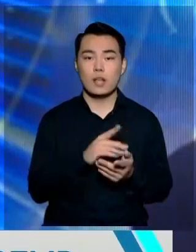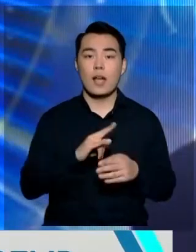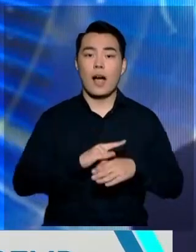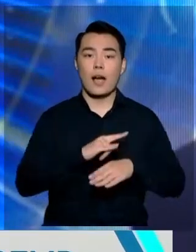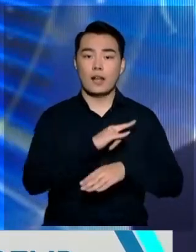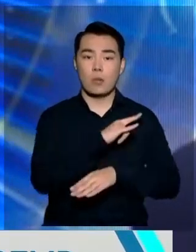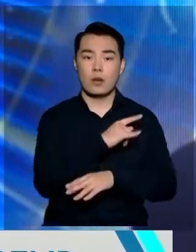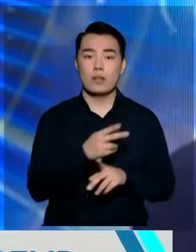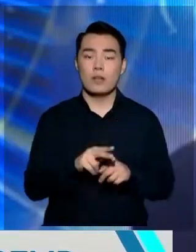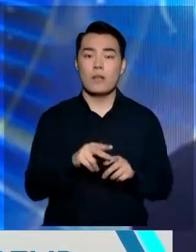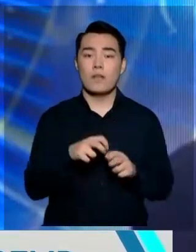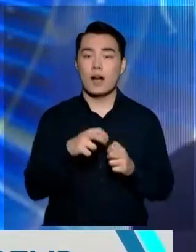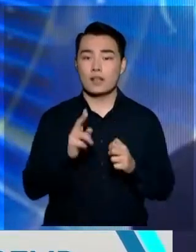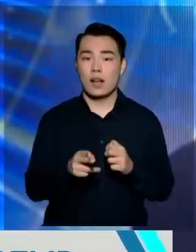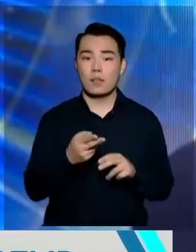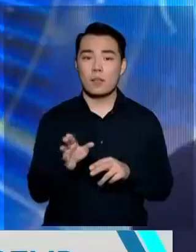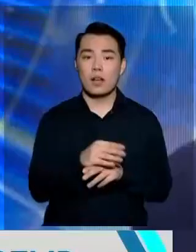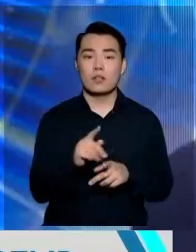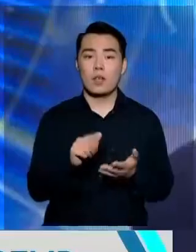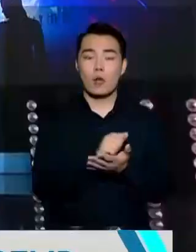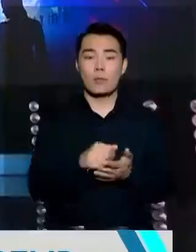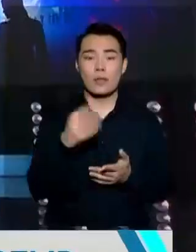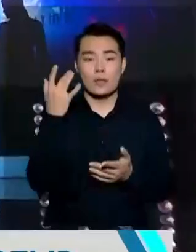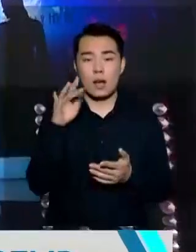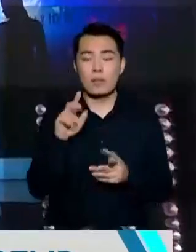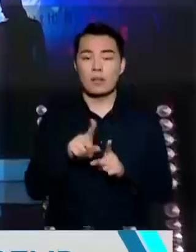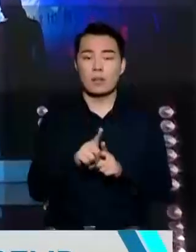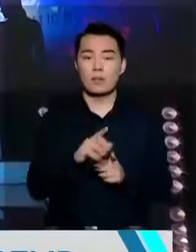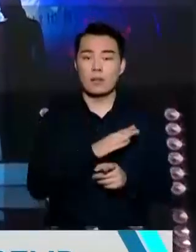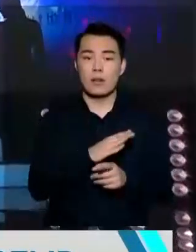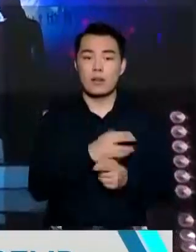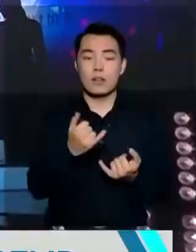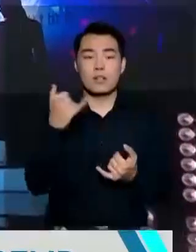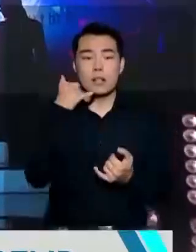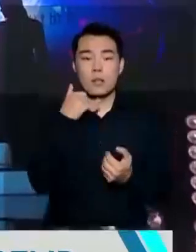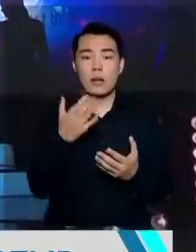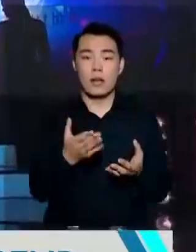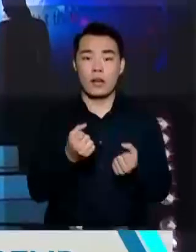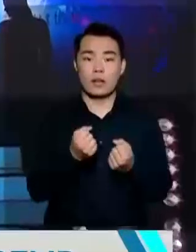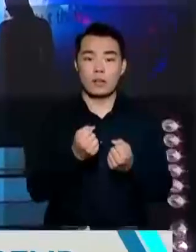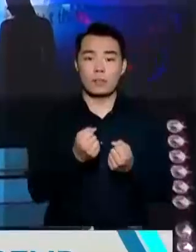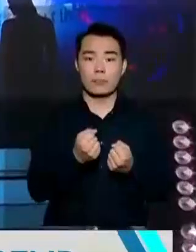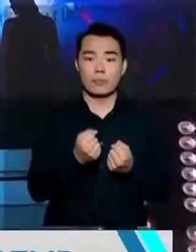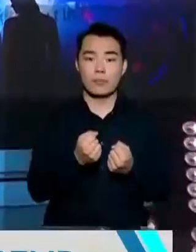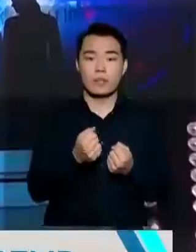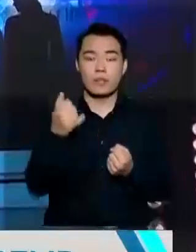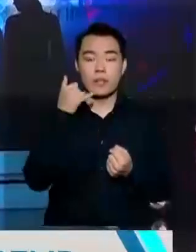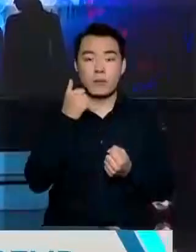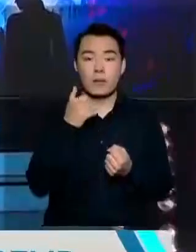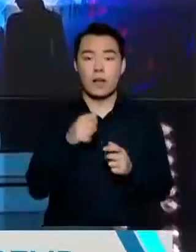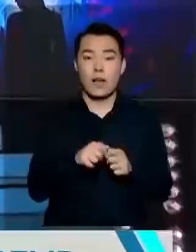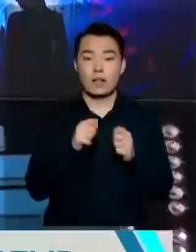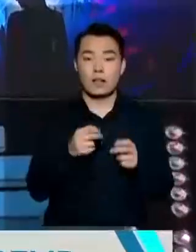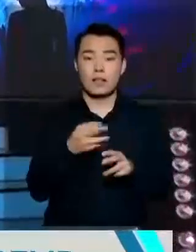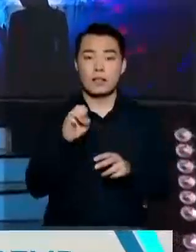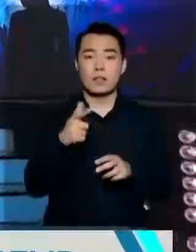аэропортқа алдыңыз, вокзалға бардыңыз, құжаттарыңызды ұмытып кеттіңіз. Қазір таңда сіз телефоныңызды аласыз және әрі қарай, егер сізде